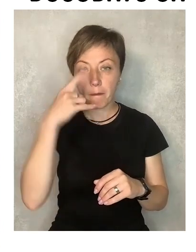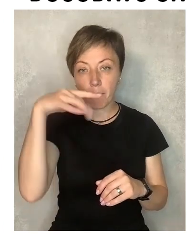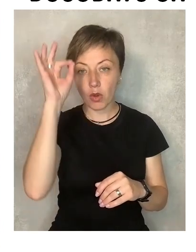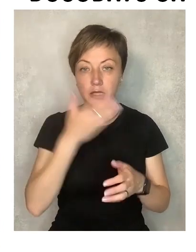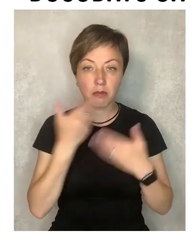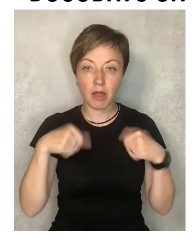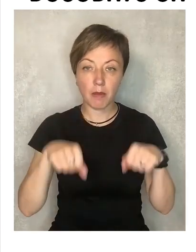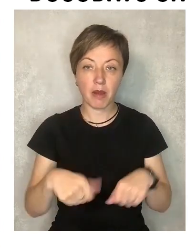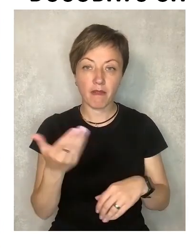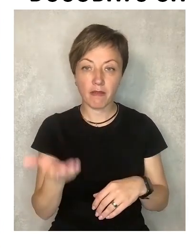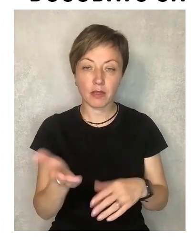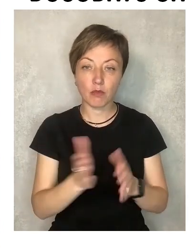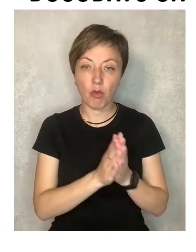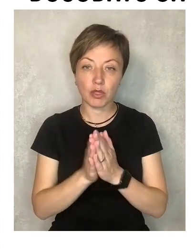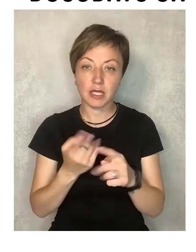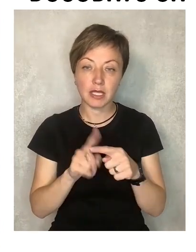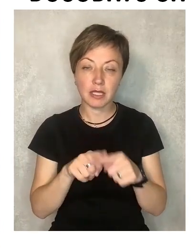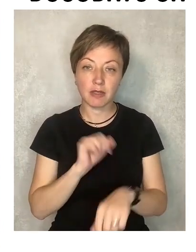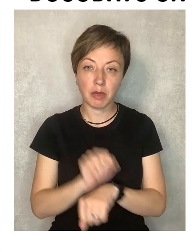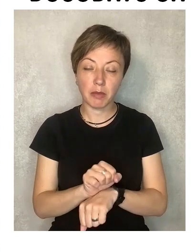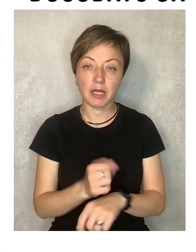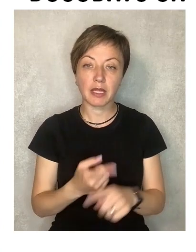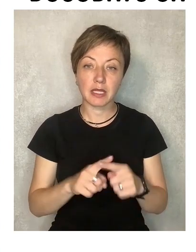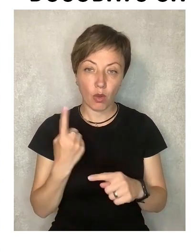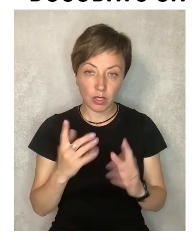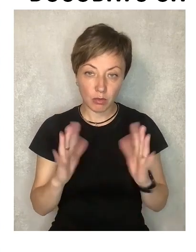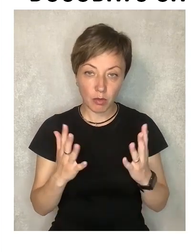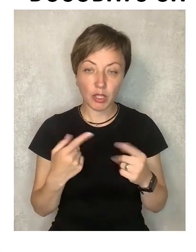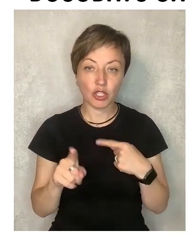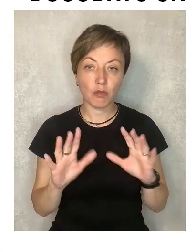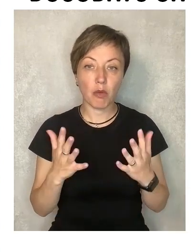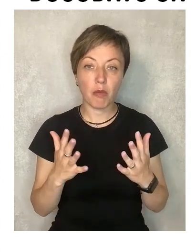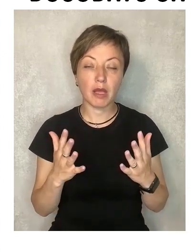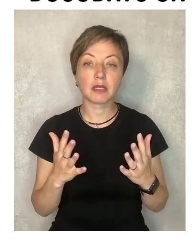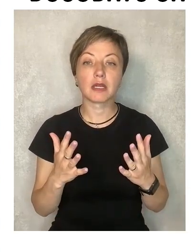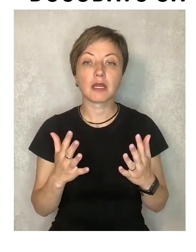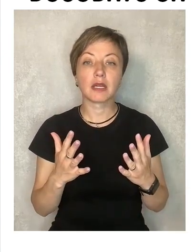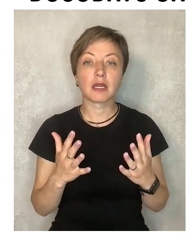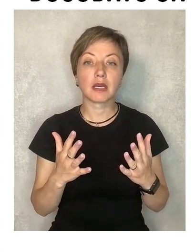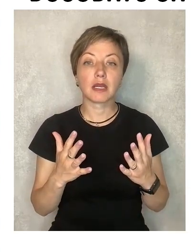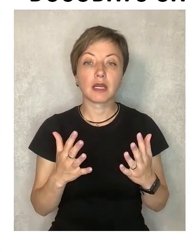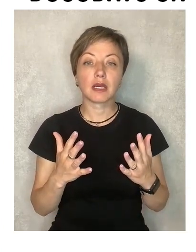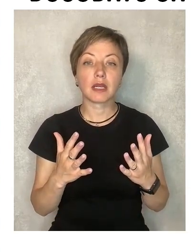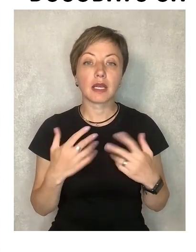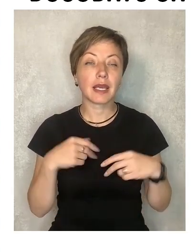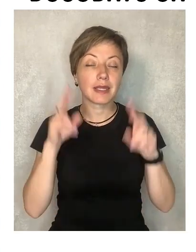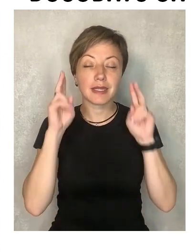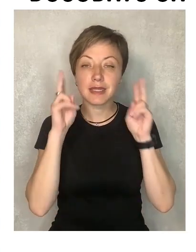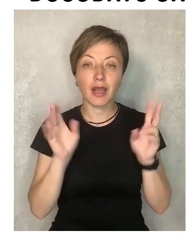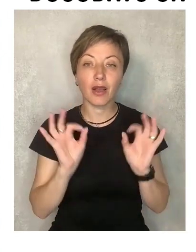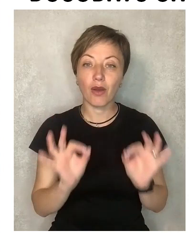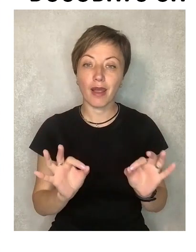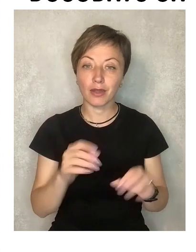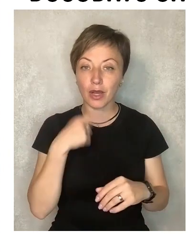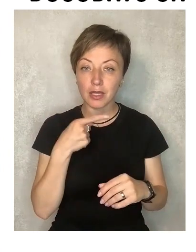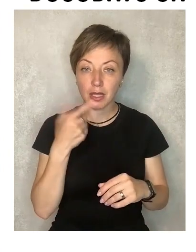вас попросити це все припинити. Це один момент. І інший момент, я от не знаю, наскільки так коректно казати, але коли